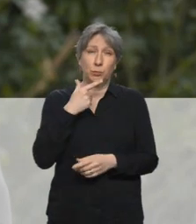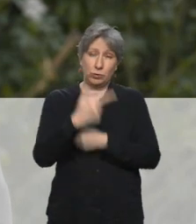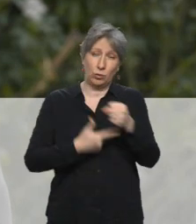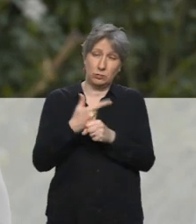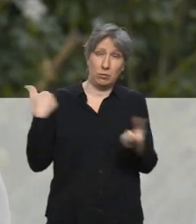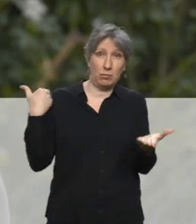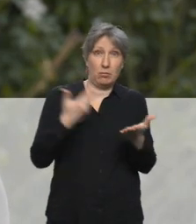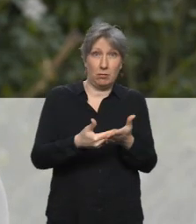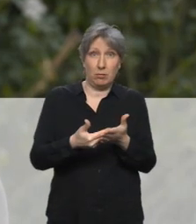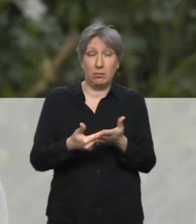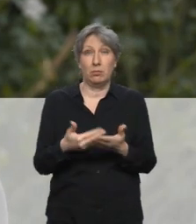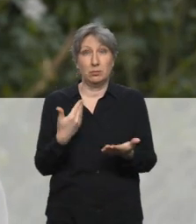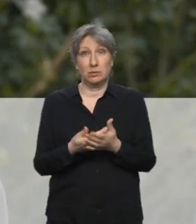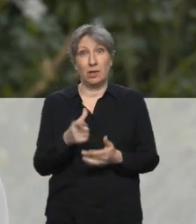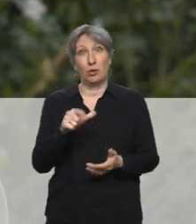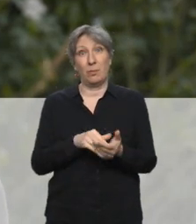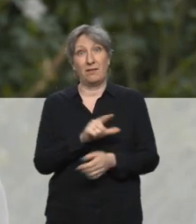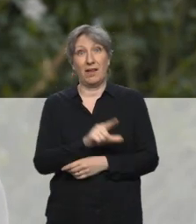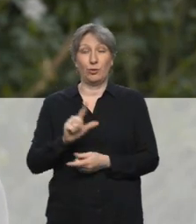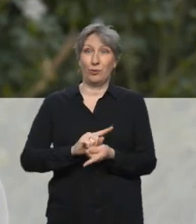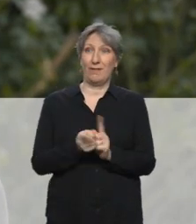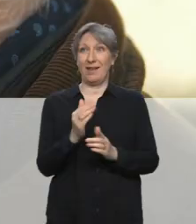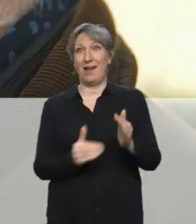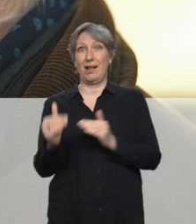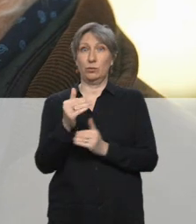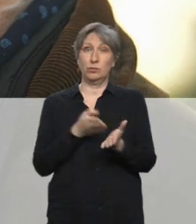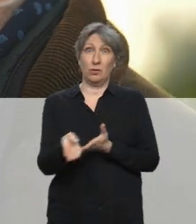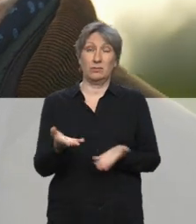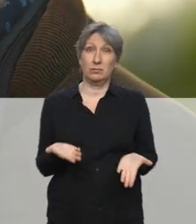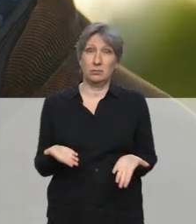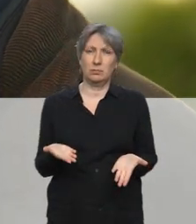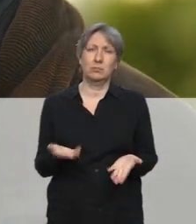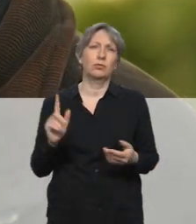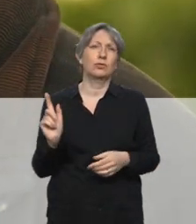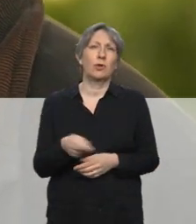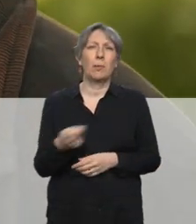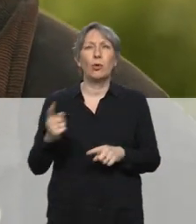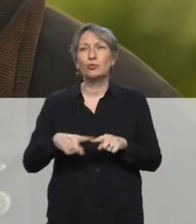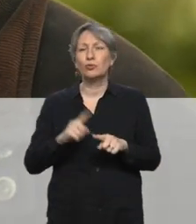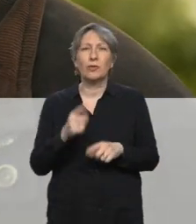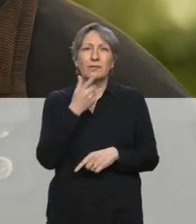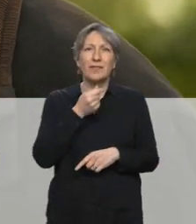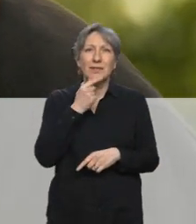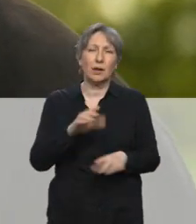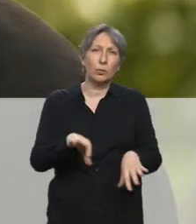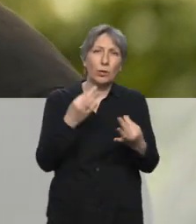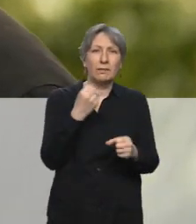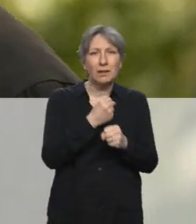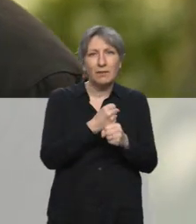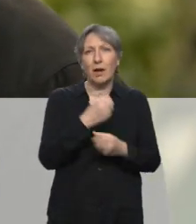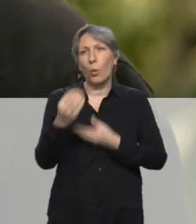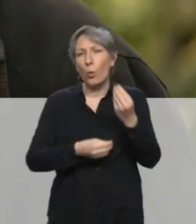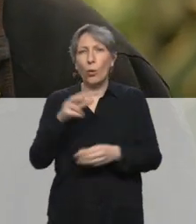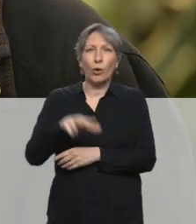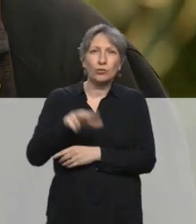ans. Voilà ce que signifie en 2022 passer à l'âge adulte. Tout ce qui devrait être de l'ordre de l'évidence, comme trouver un travail ou